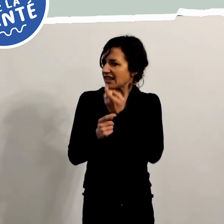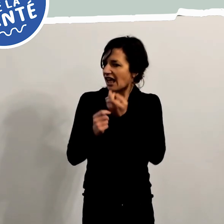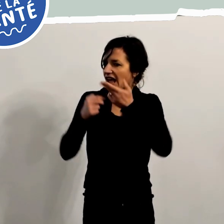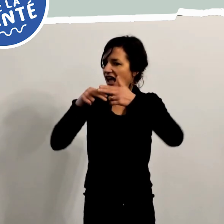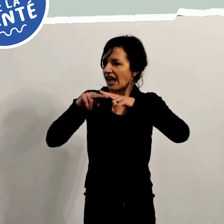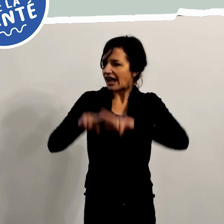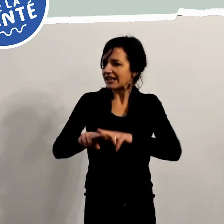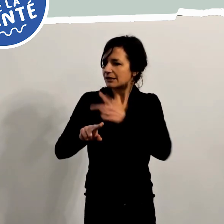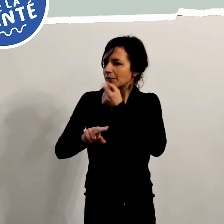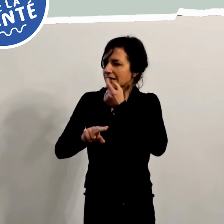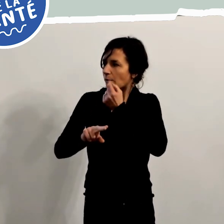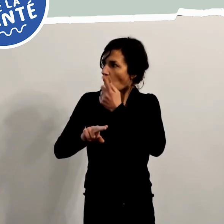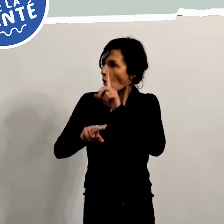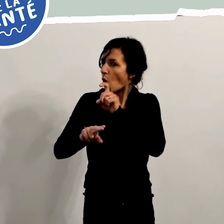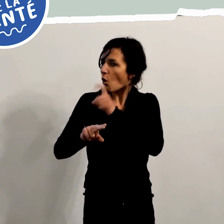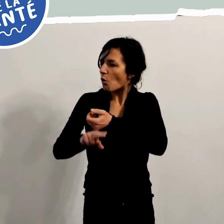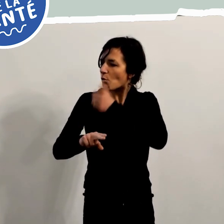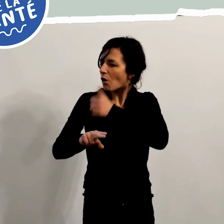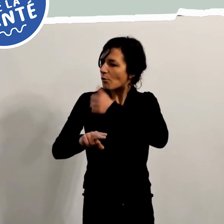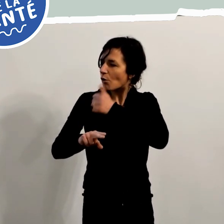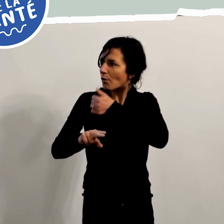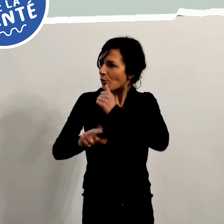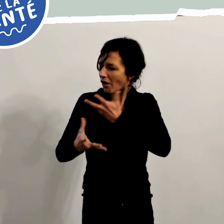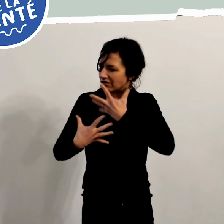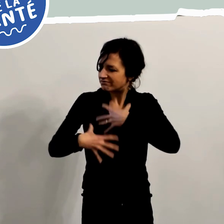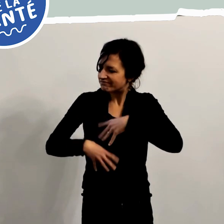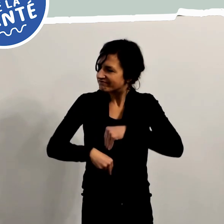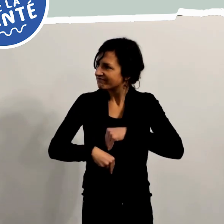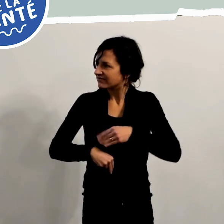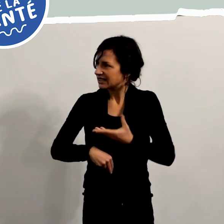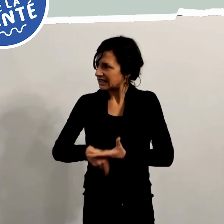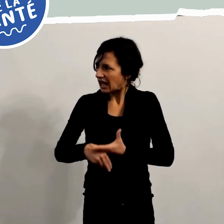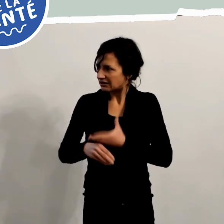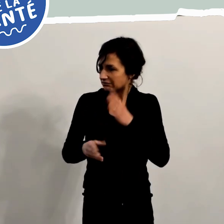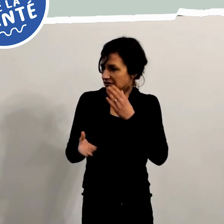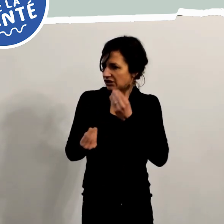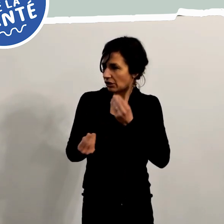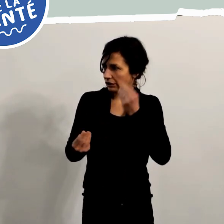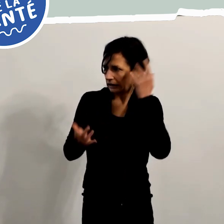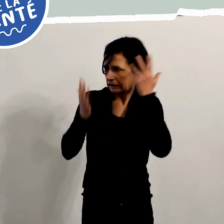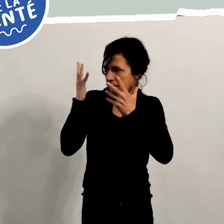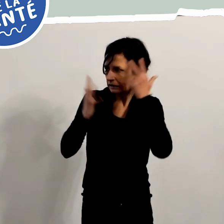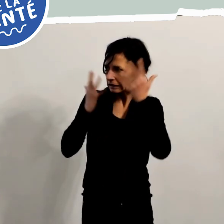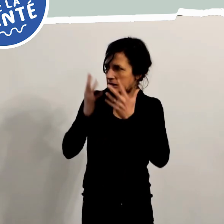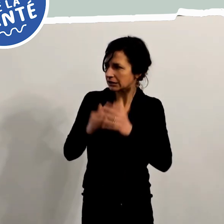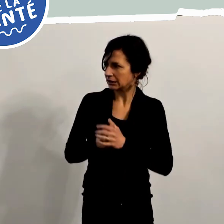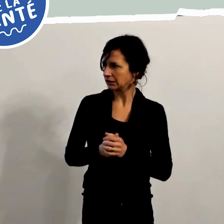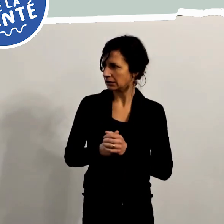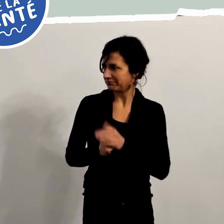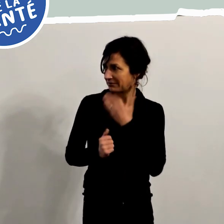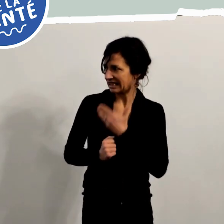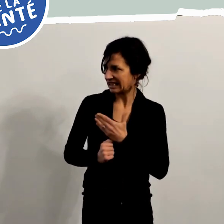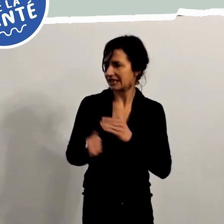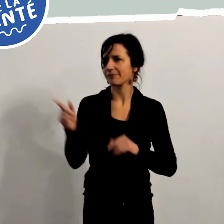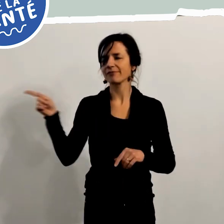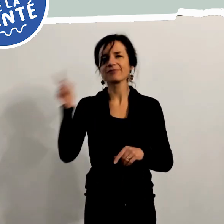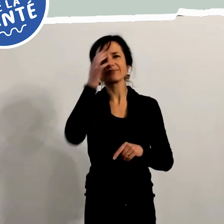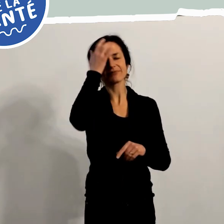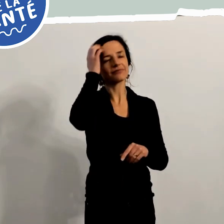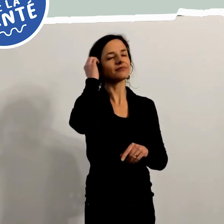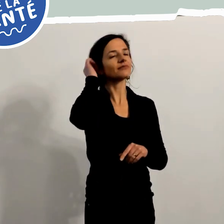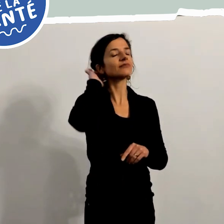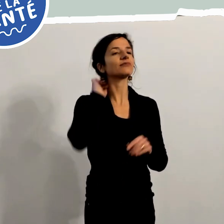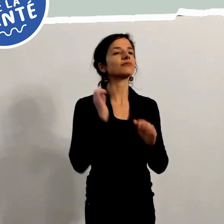dans l'eau. Et c'est vrai que tout ça, c'est pas très rassurant ni optimiste. Merci.